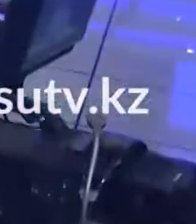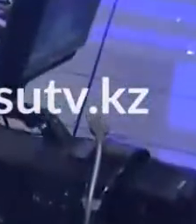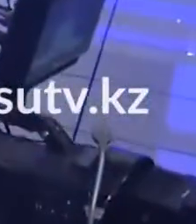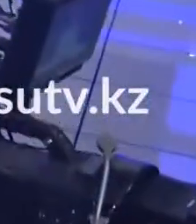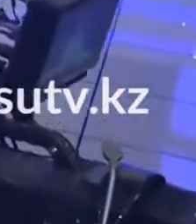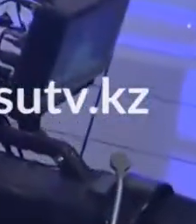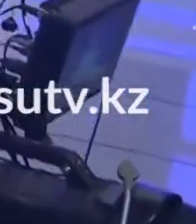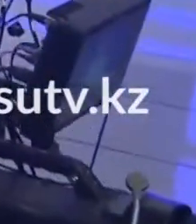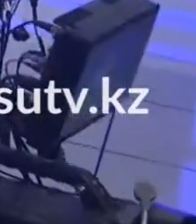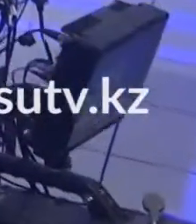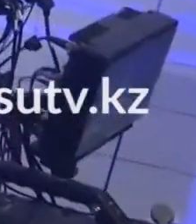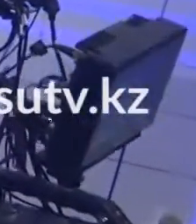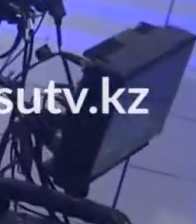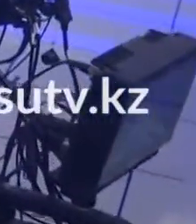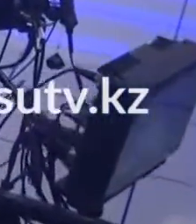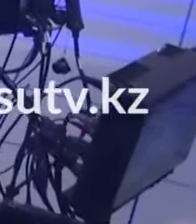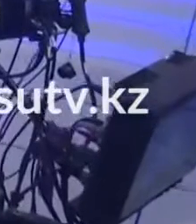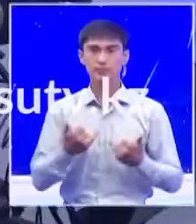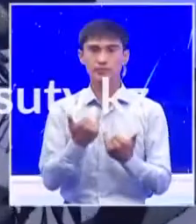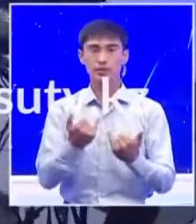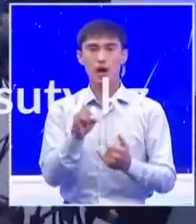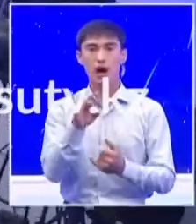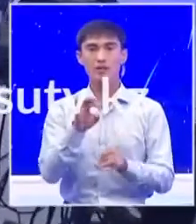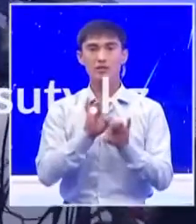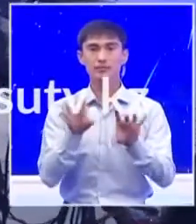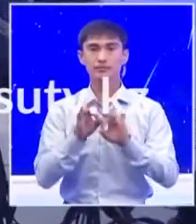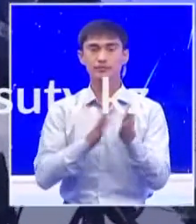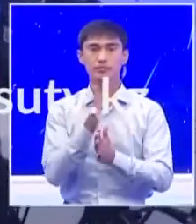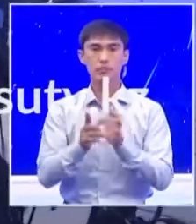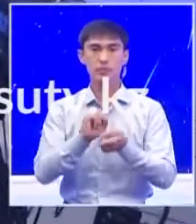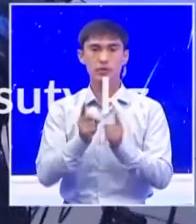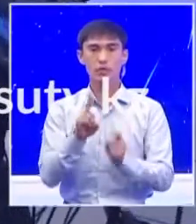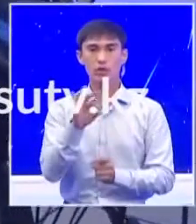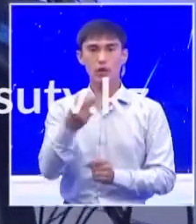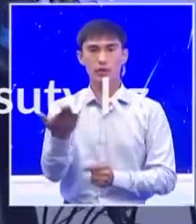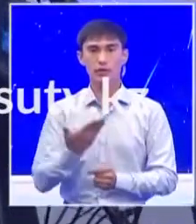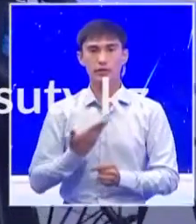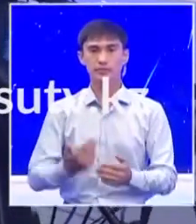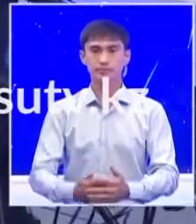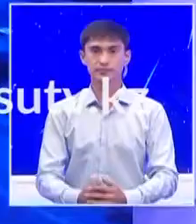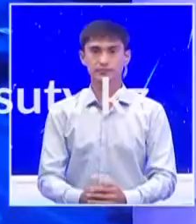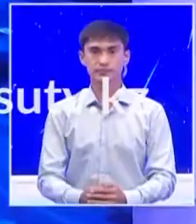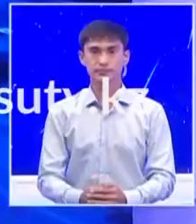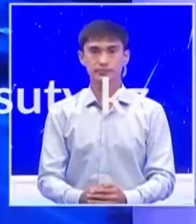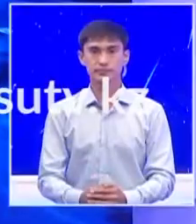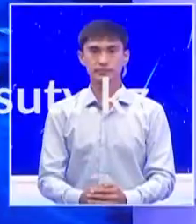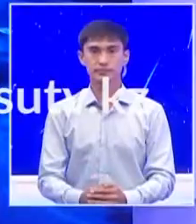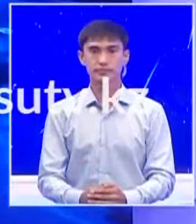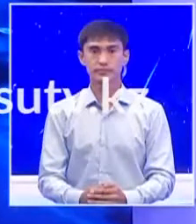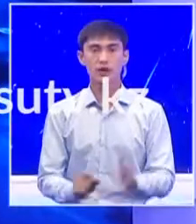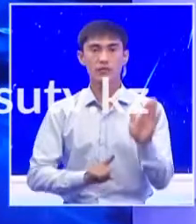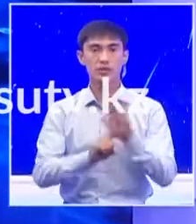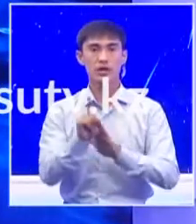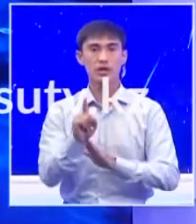Вы смотрите новости на телеканале ЖТСУ. Здравствуйте, в студии Дина Смагулова, сурдоперевод Даурена Андрасилова. И в